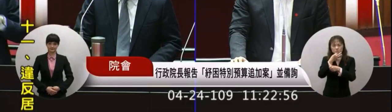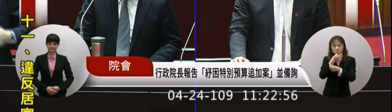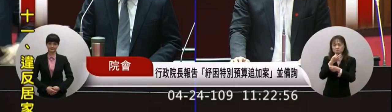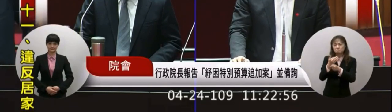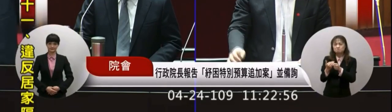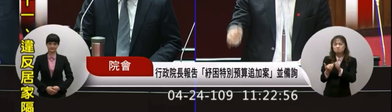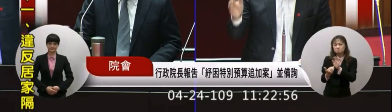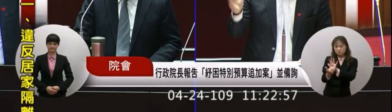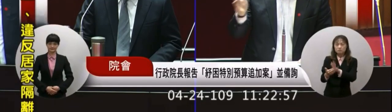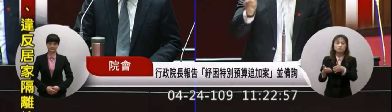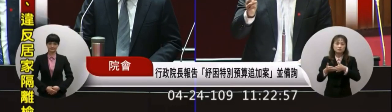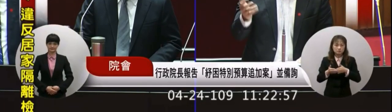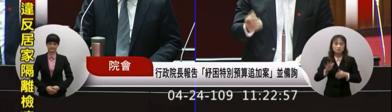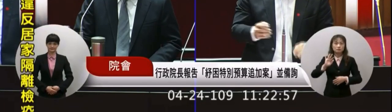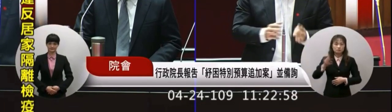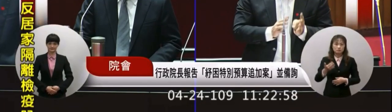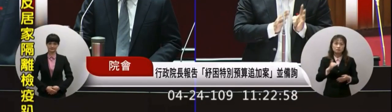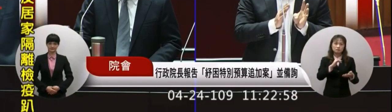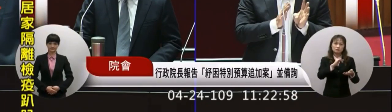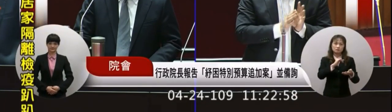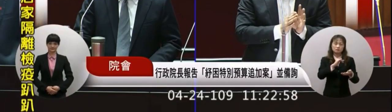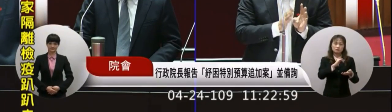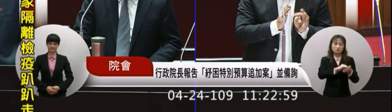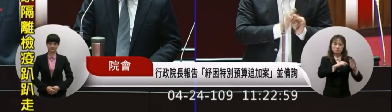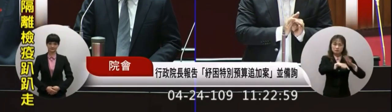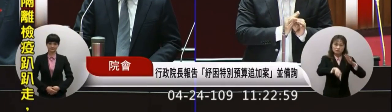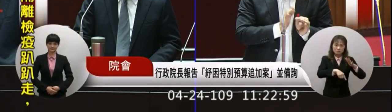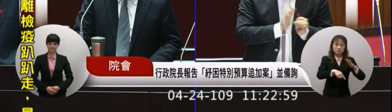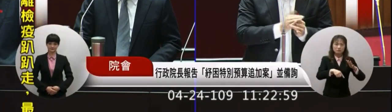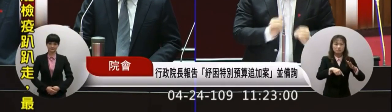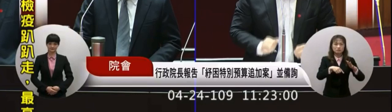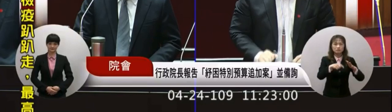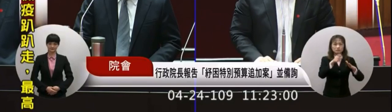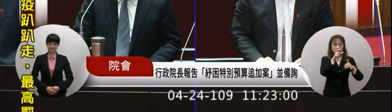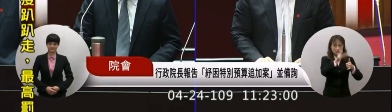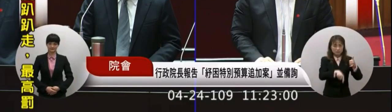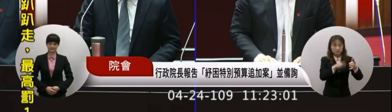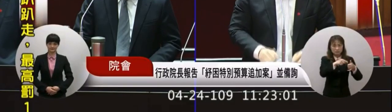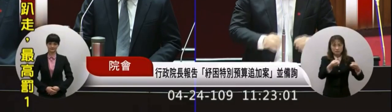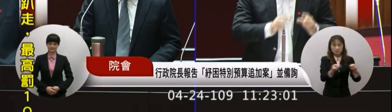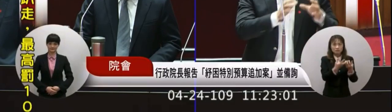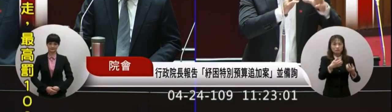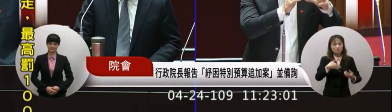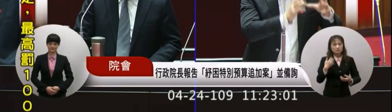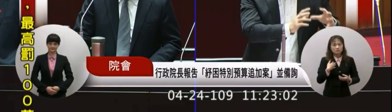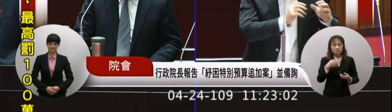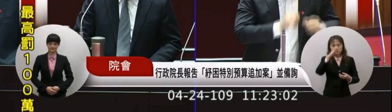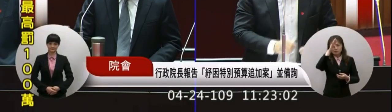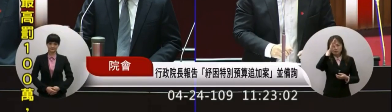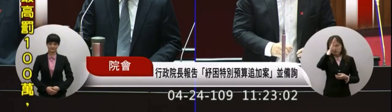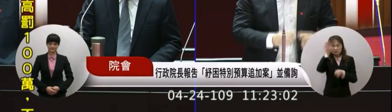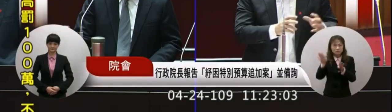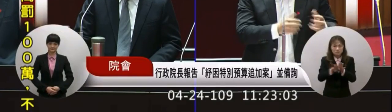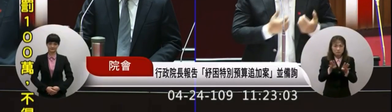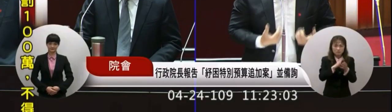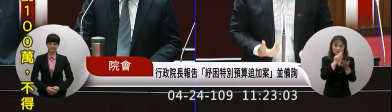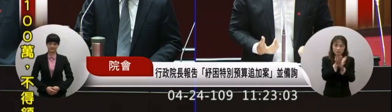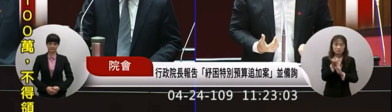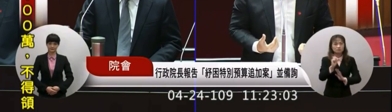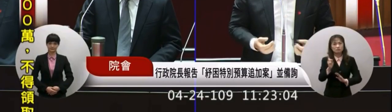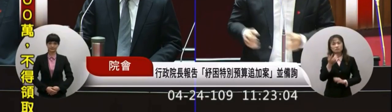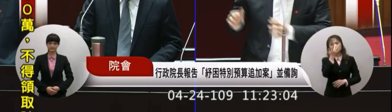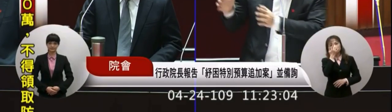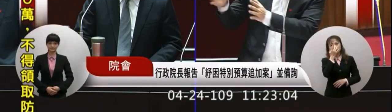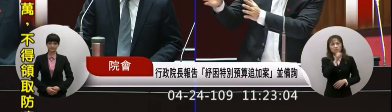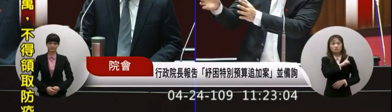个暂勿上班总乎大家病医吼，唔知到底是请暑假、病假，还是防疫假啦。啊，伊即马自主管理了后，变作是无